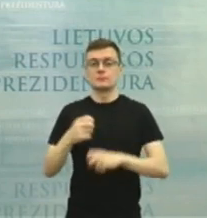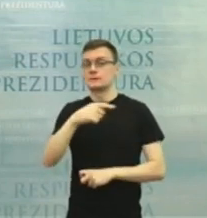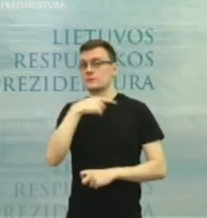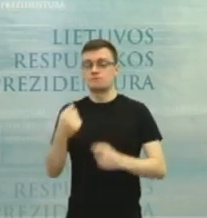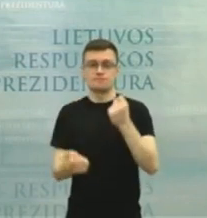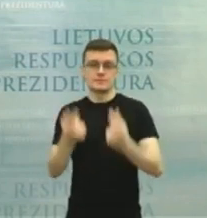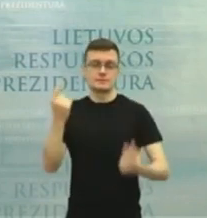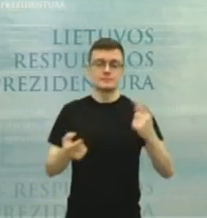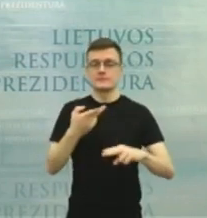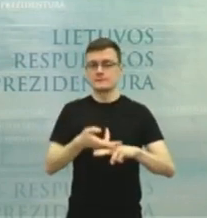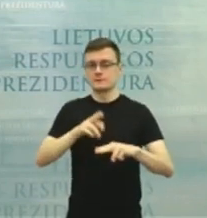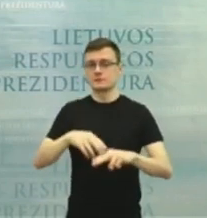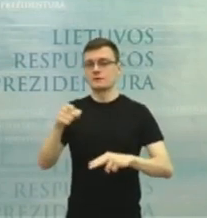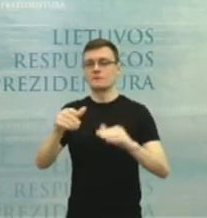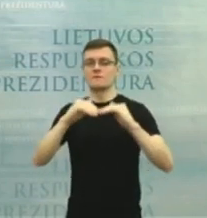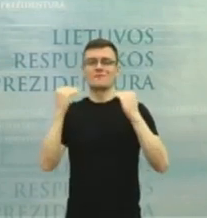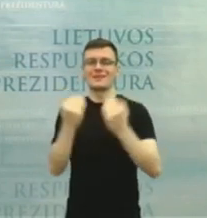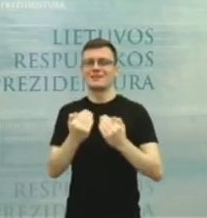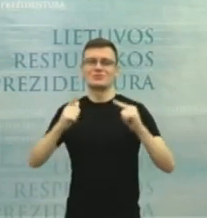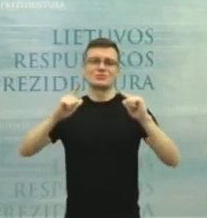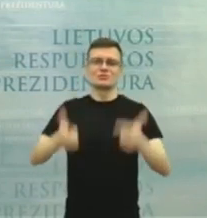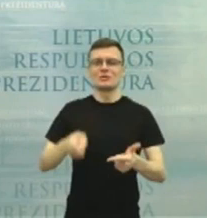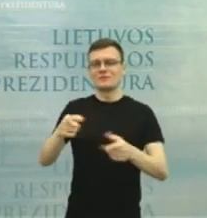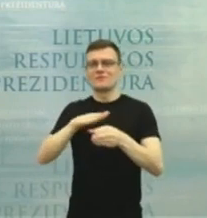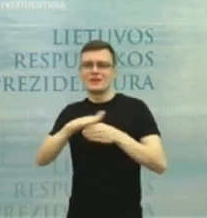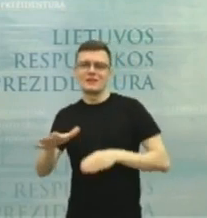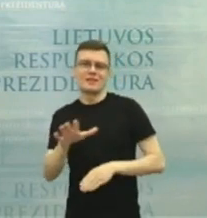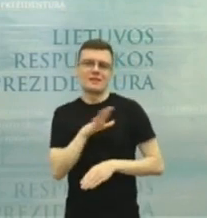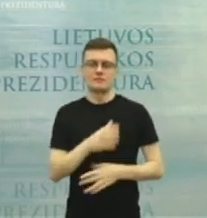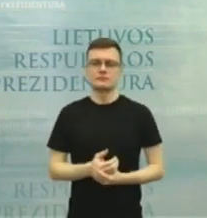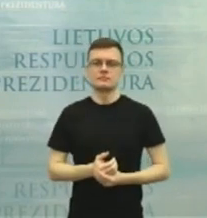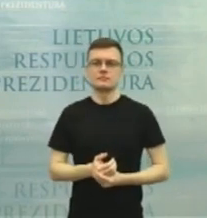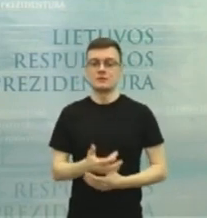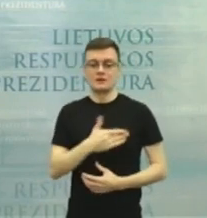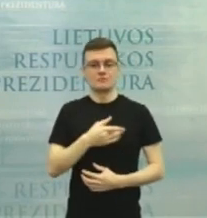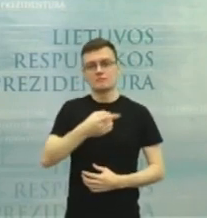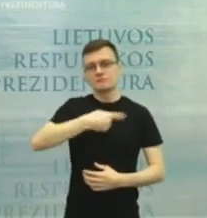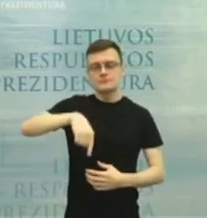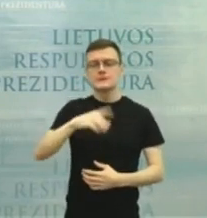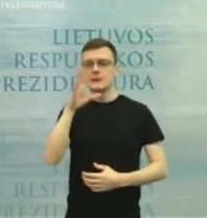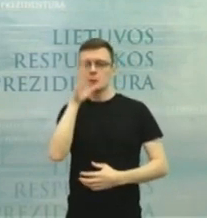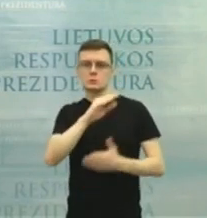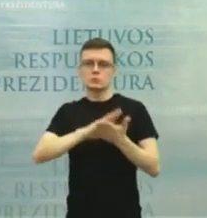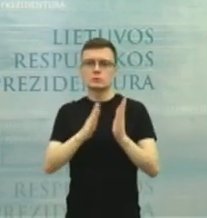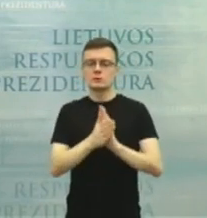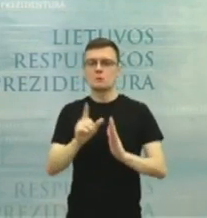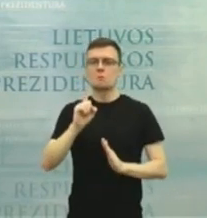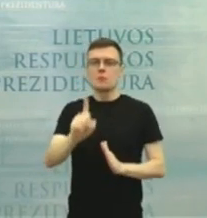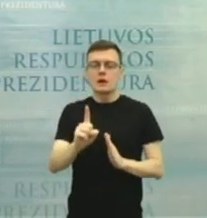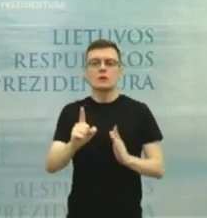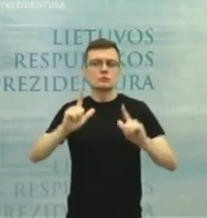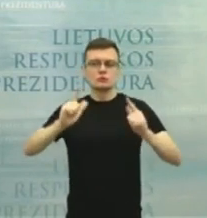kurių federacija paprasčiausiai negali vykdyti. Gal mes kažkaip tai dar apsitvarkom ir tai mums labai smarkiai